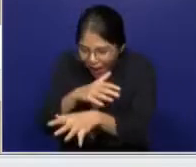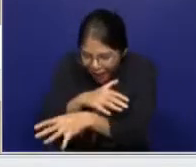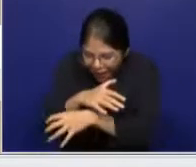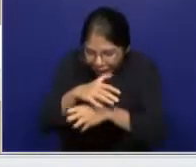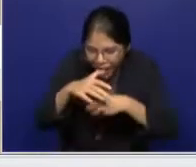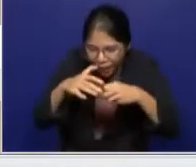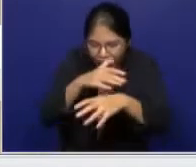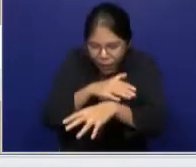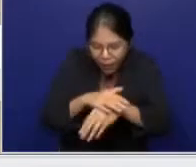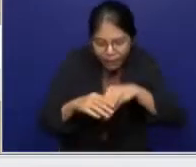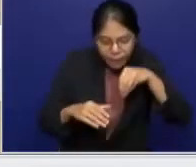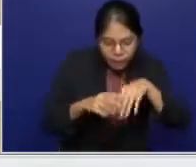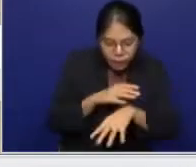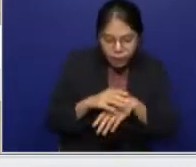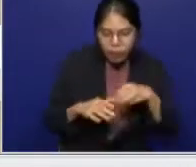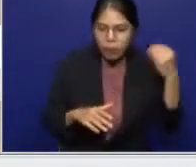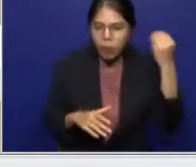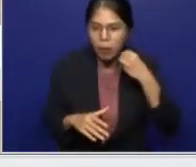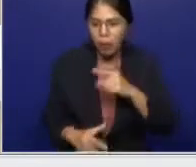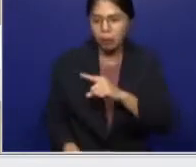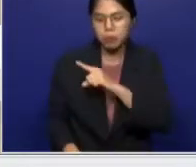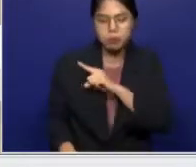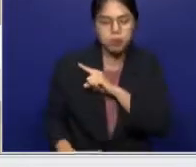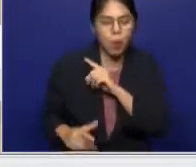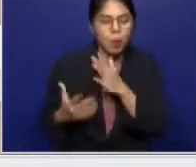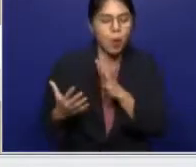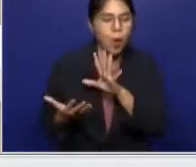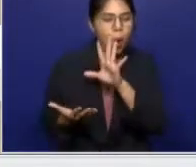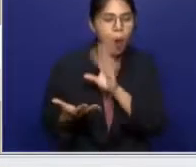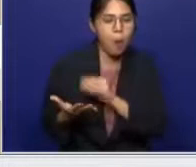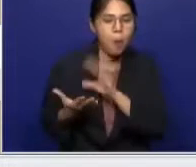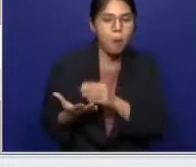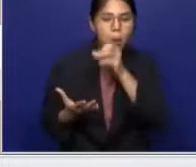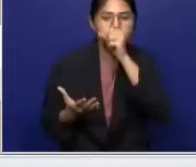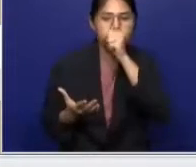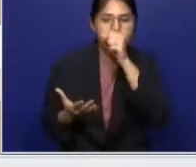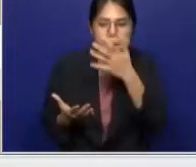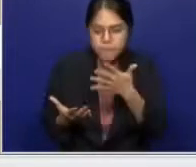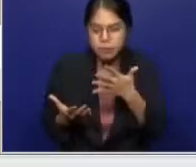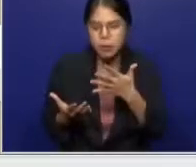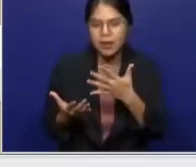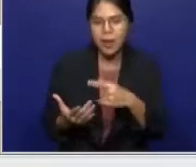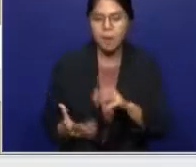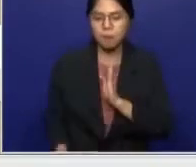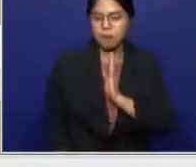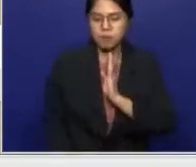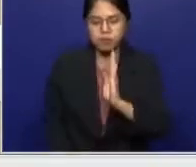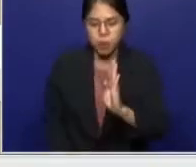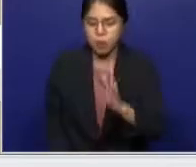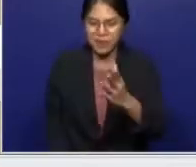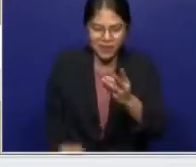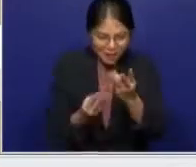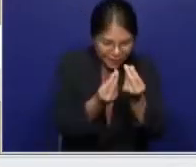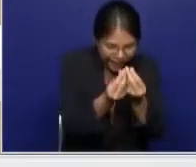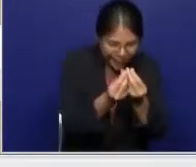ล้วก็ไม่รับผิดชอบต่อข้อมูลนะทำอะไรก็ไม่ซื่อสัตย์ต่อตัวเลขไม่ซื่อสัต